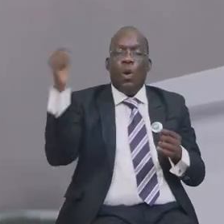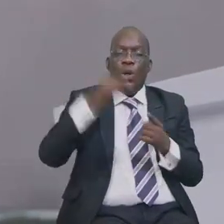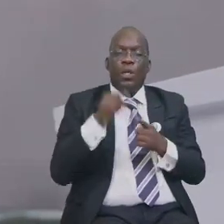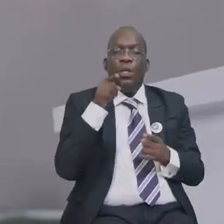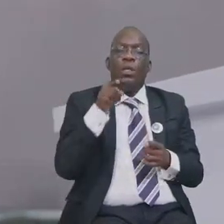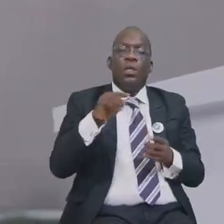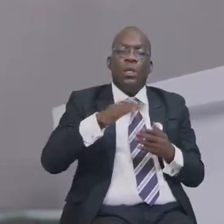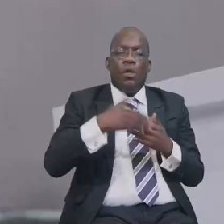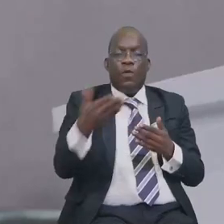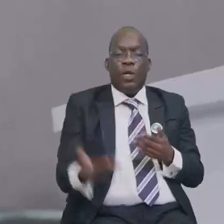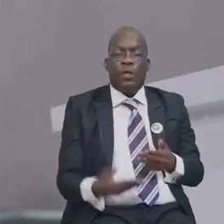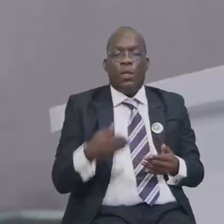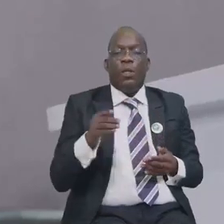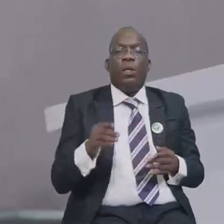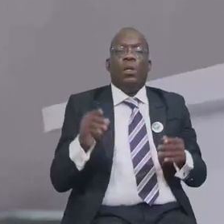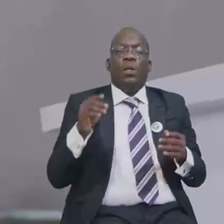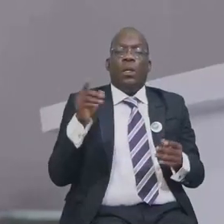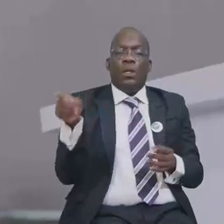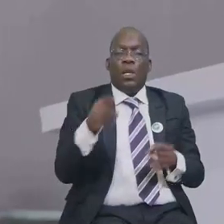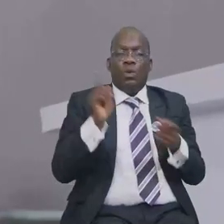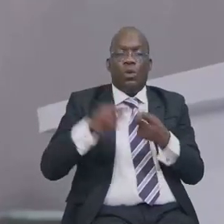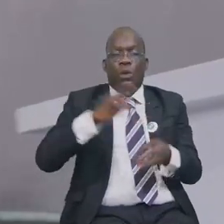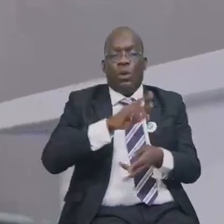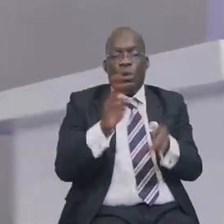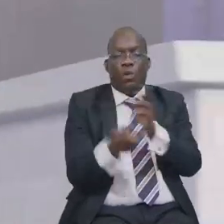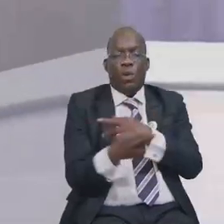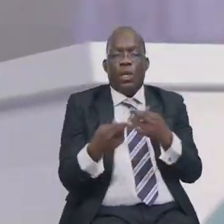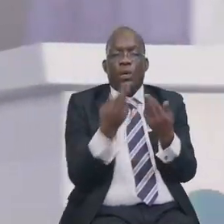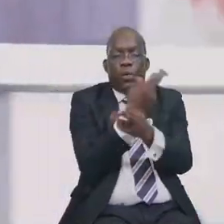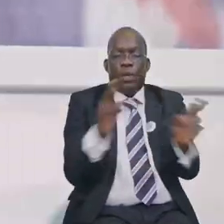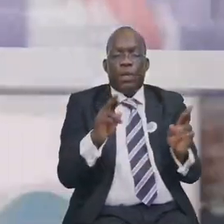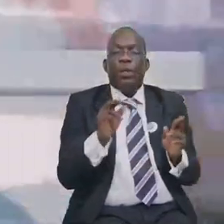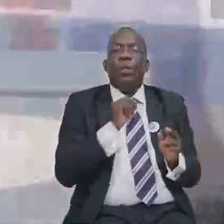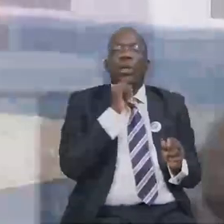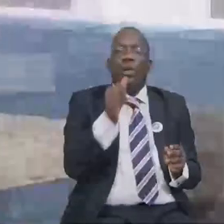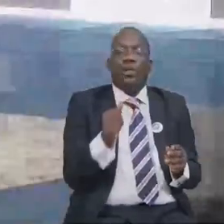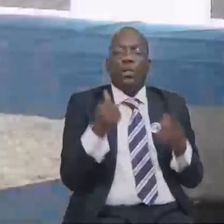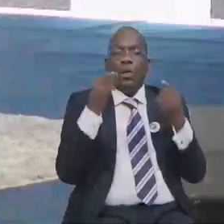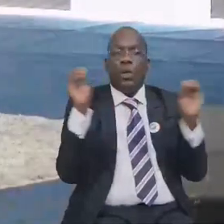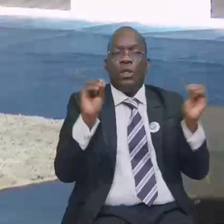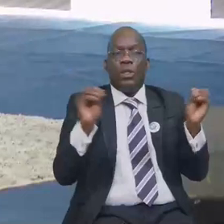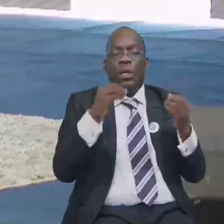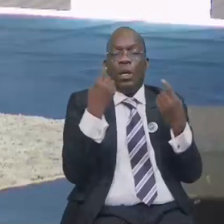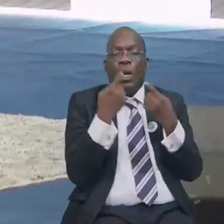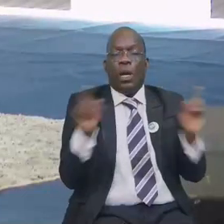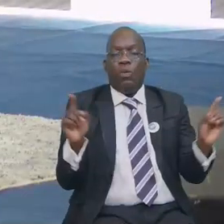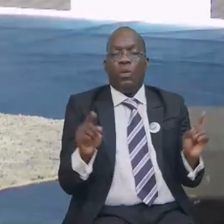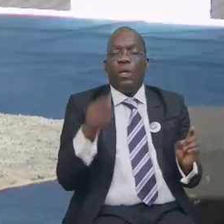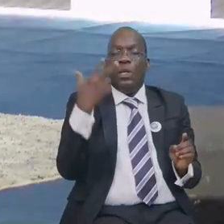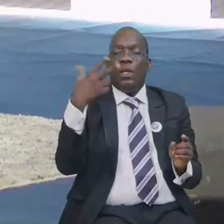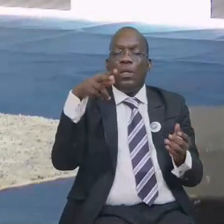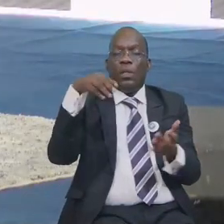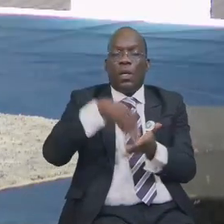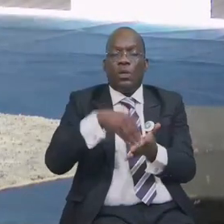la repentance. Rien ne s'est produit. 3000 personnes sont venues au